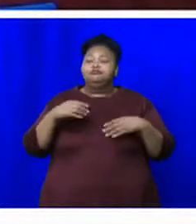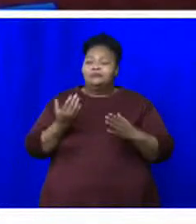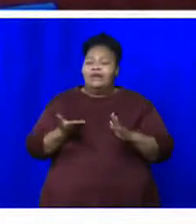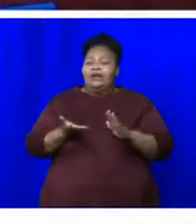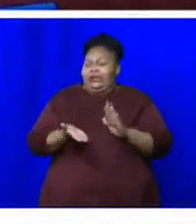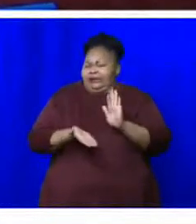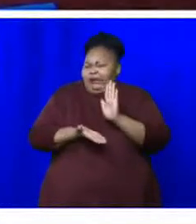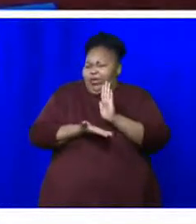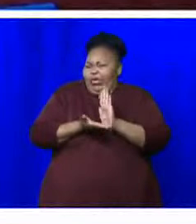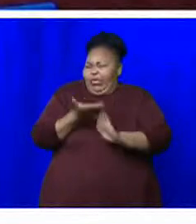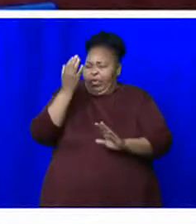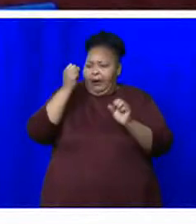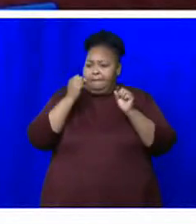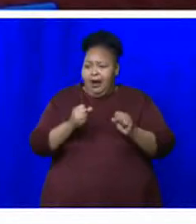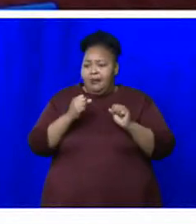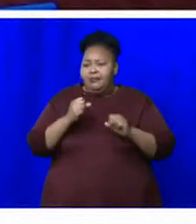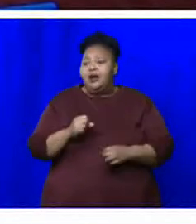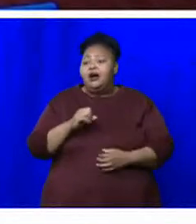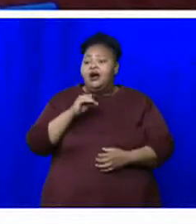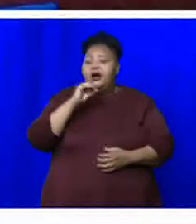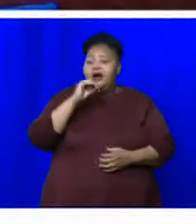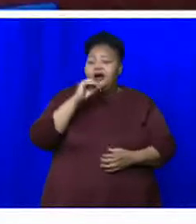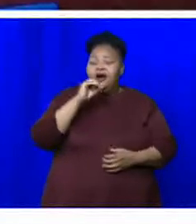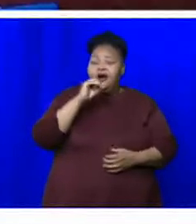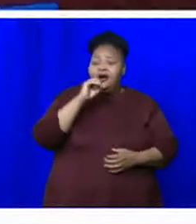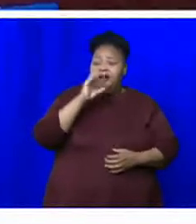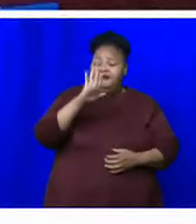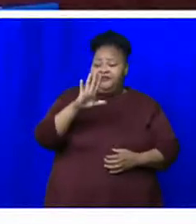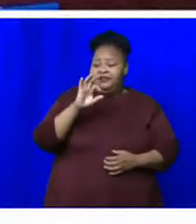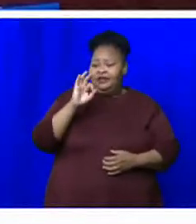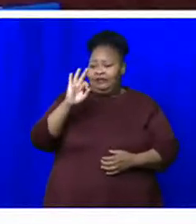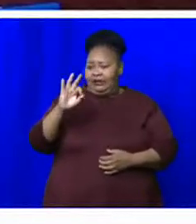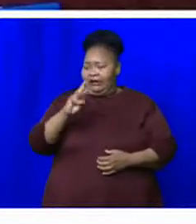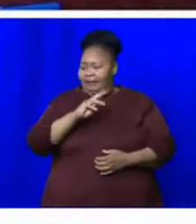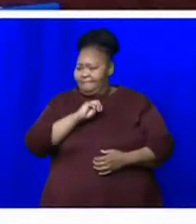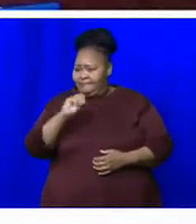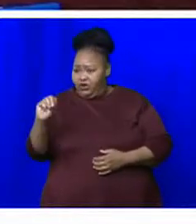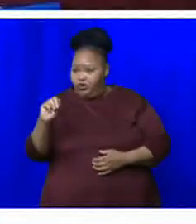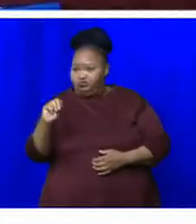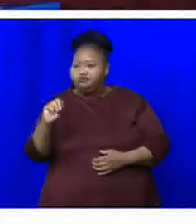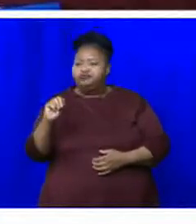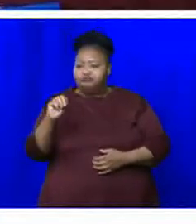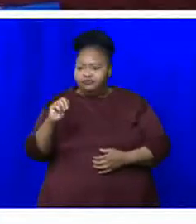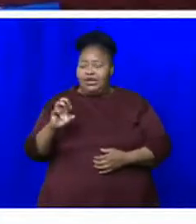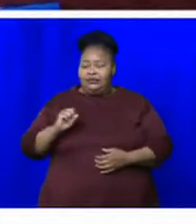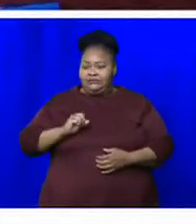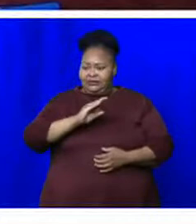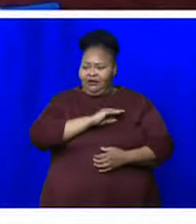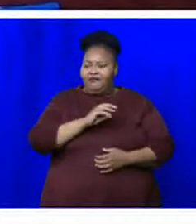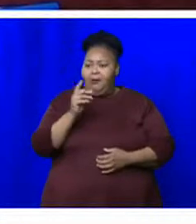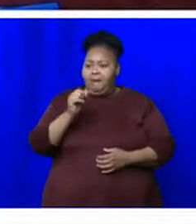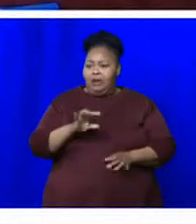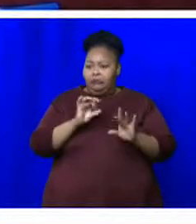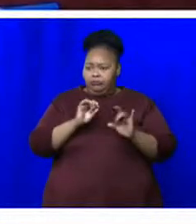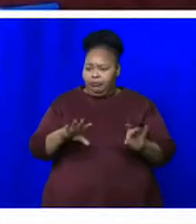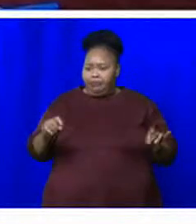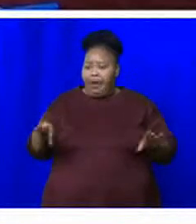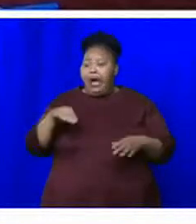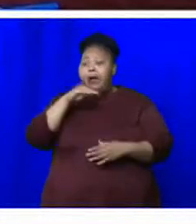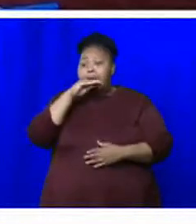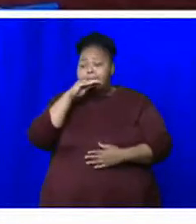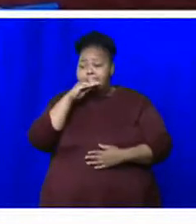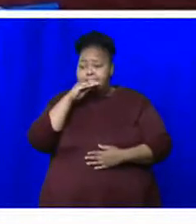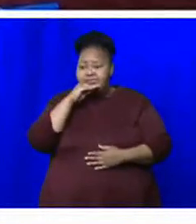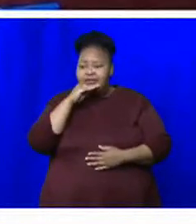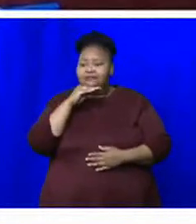ethola 52 million. And sihlalo ufuna kwenti bati apply mbamba if we were serious to change the situation.